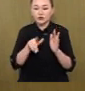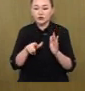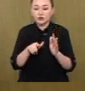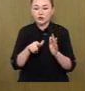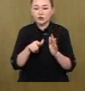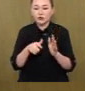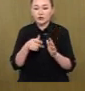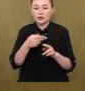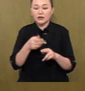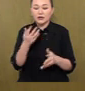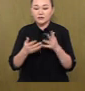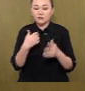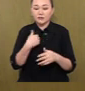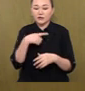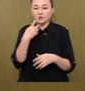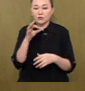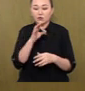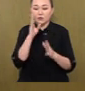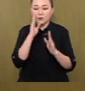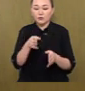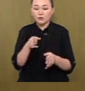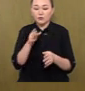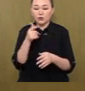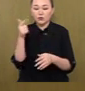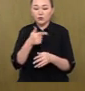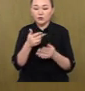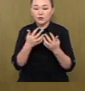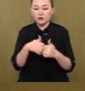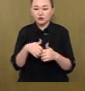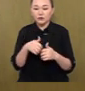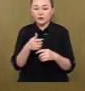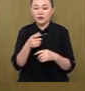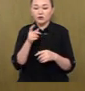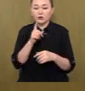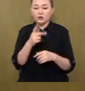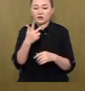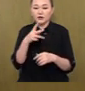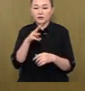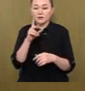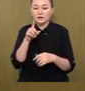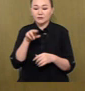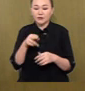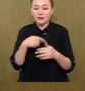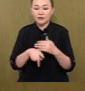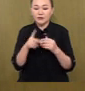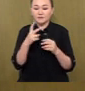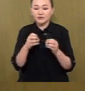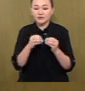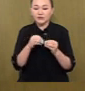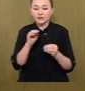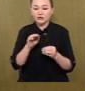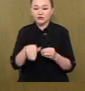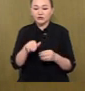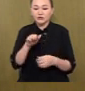тенге. Если мы говорим о прямом, грубом таком расчете, то 3 МЗП это 210 тысяч тенге.